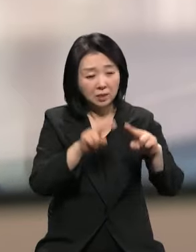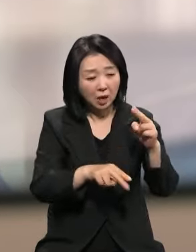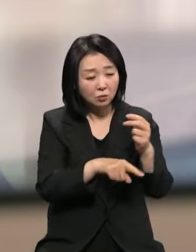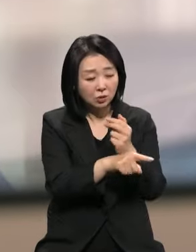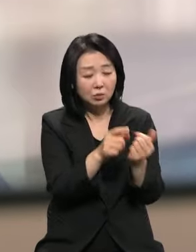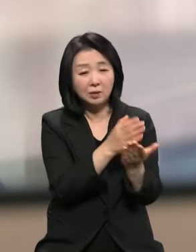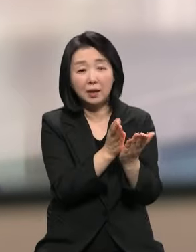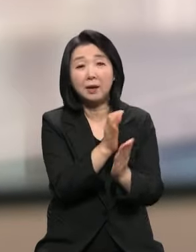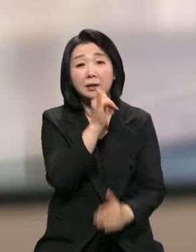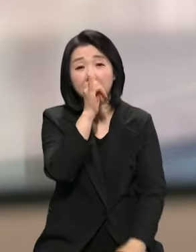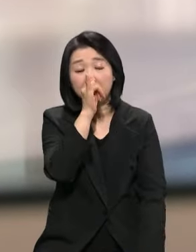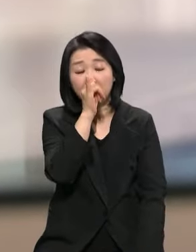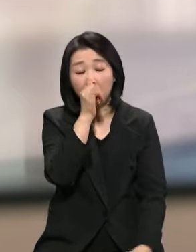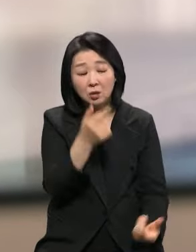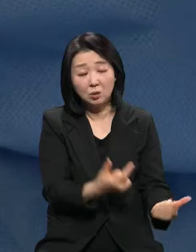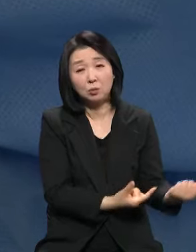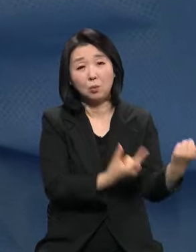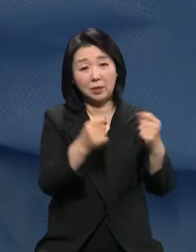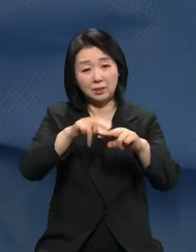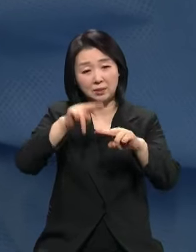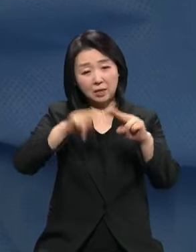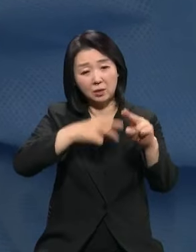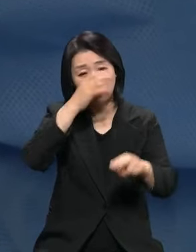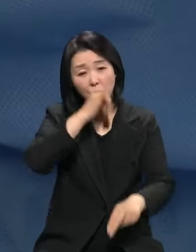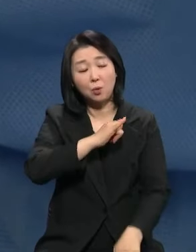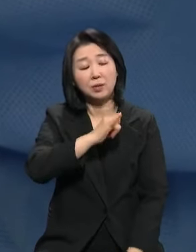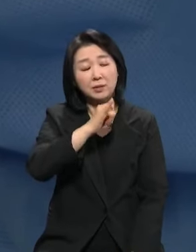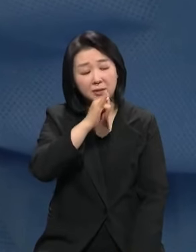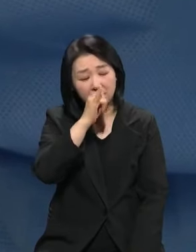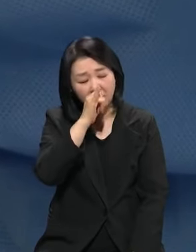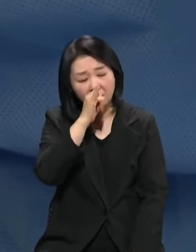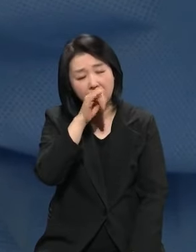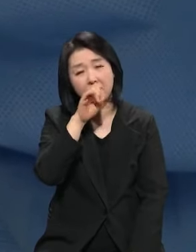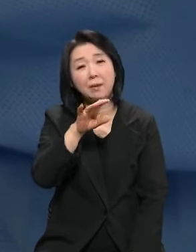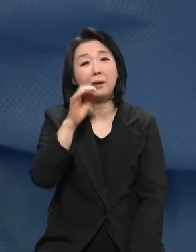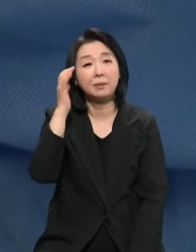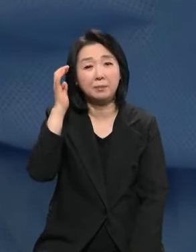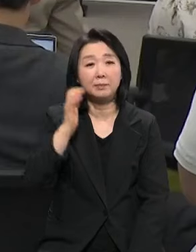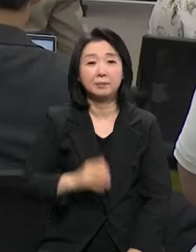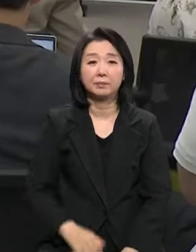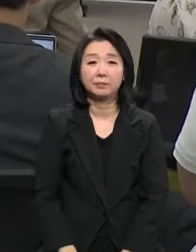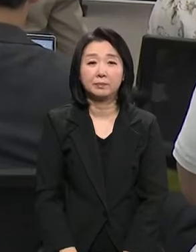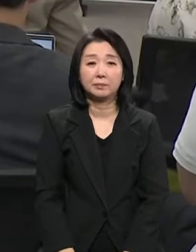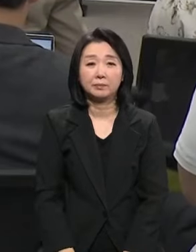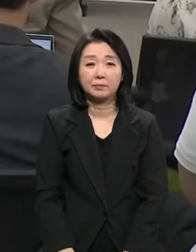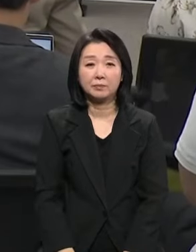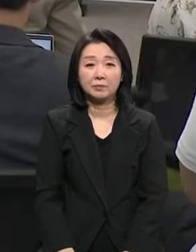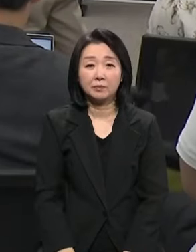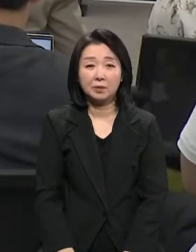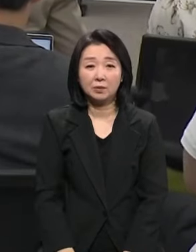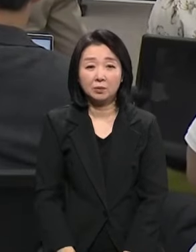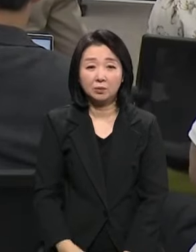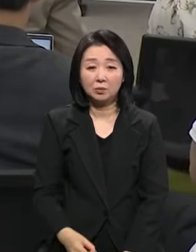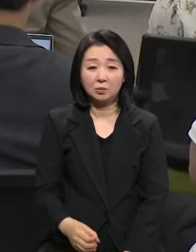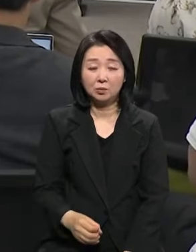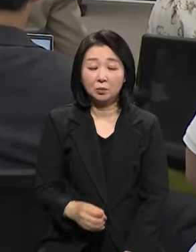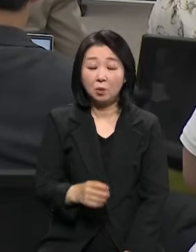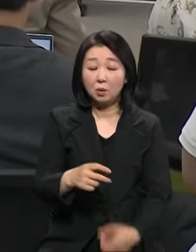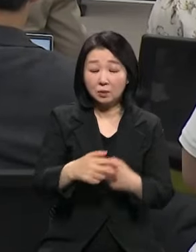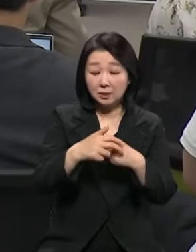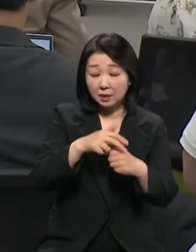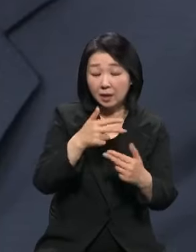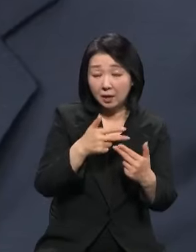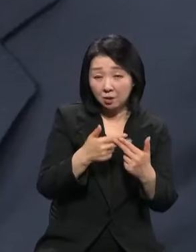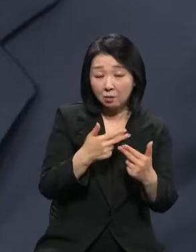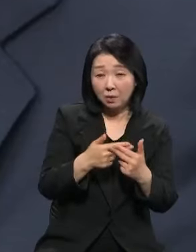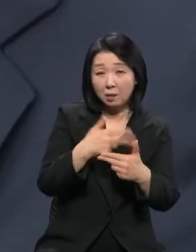때문에 일률적으로 사직의 효력이 발생한다고 볼 수 없다고 했습니다 또 검투 고수하는